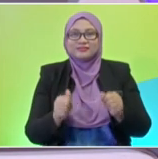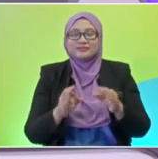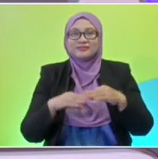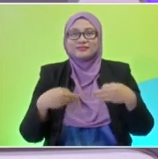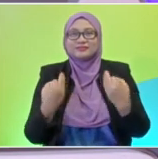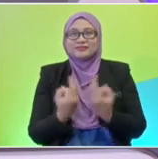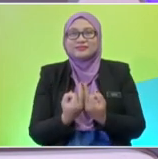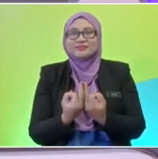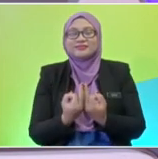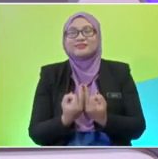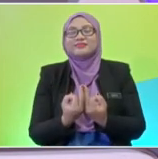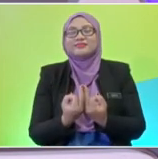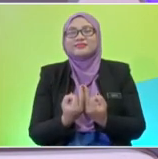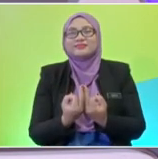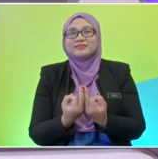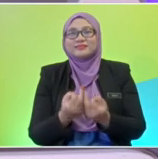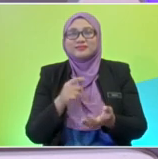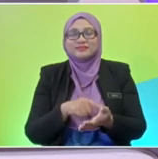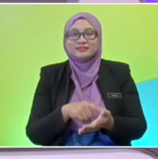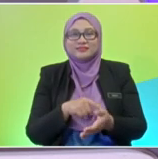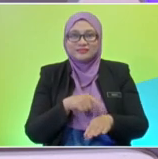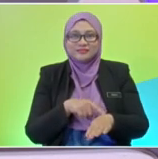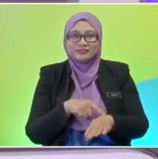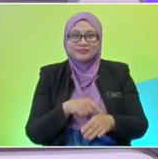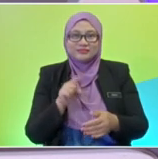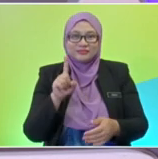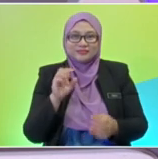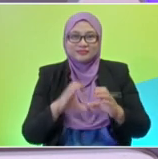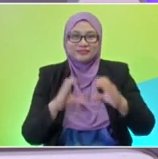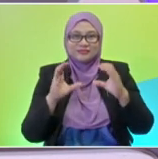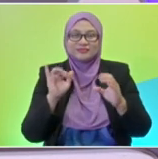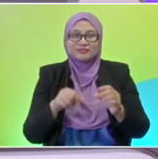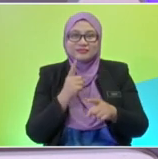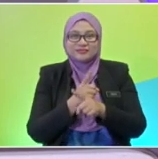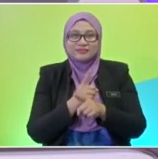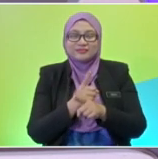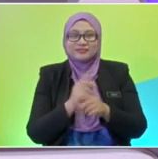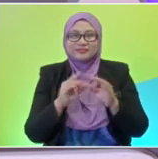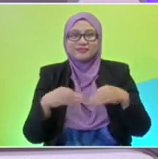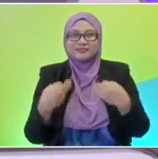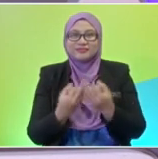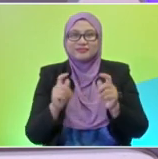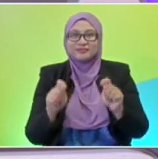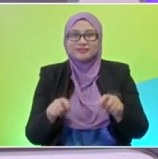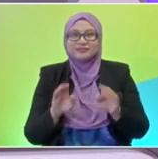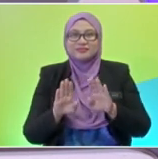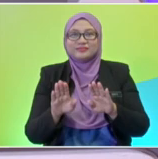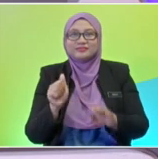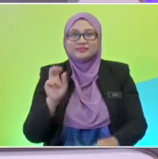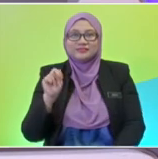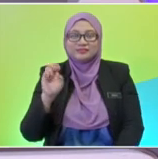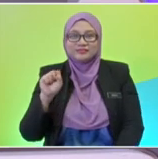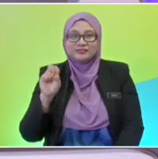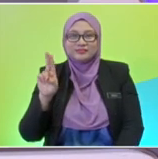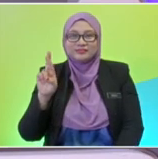keluarga bahagia so ini adalah satu cara yang betul keluarga Mesti bertolak bersama dengan Ali